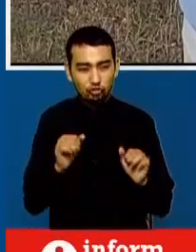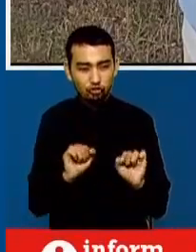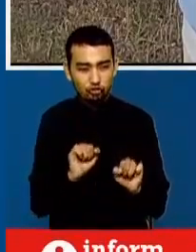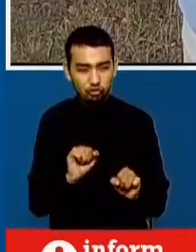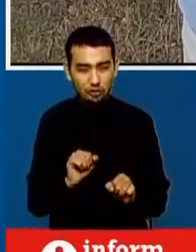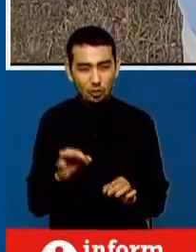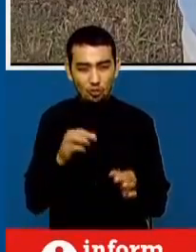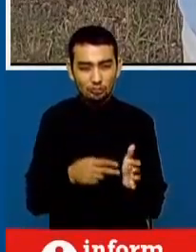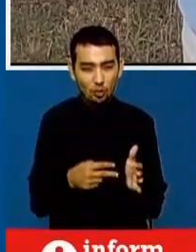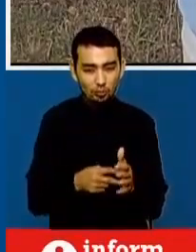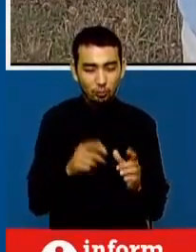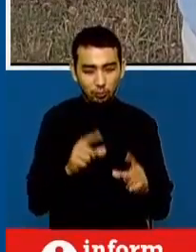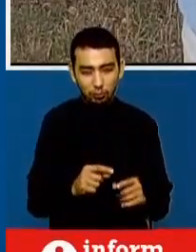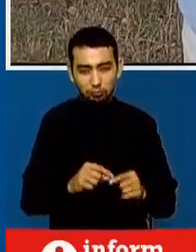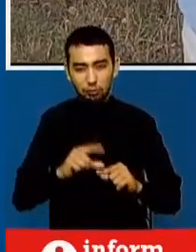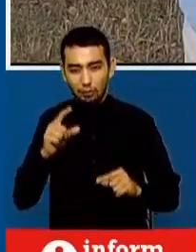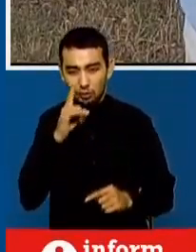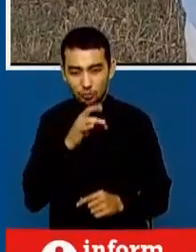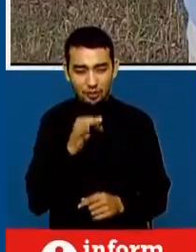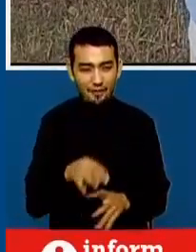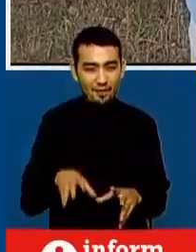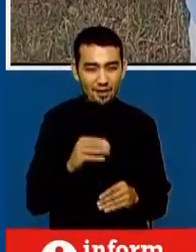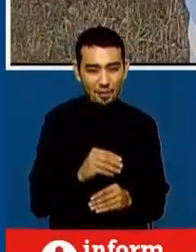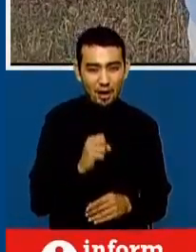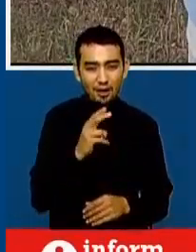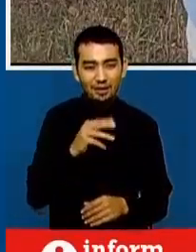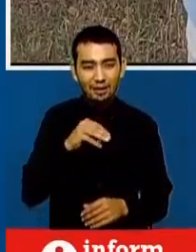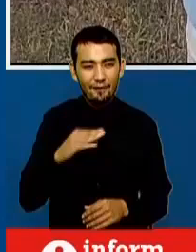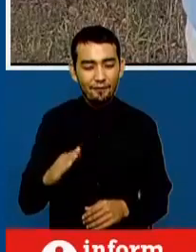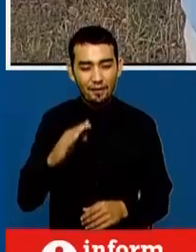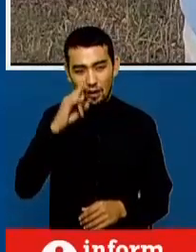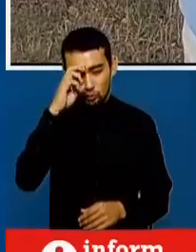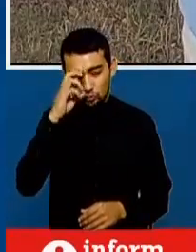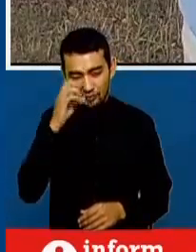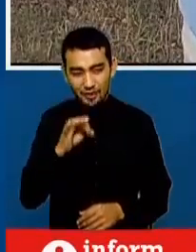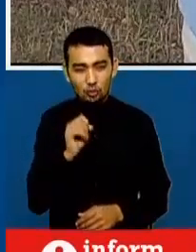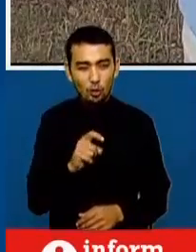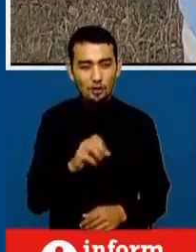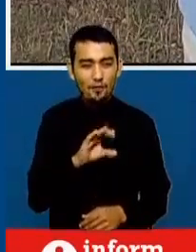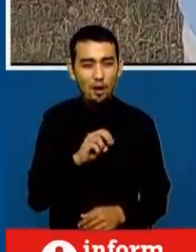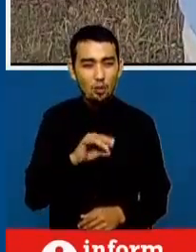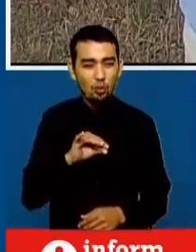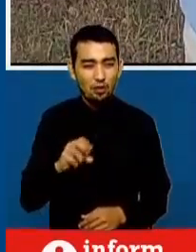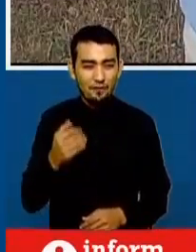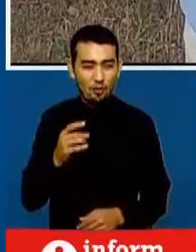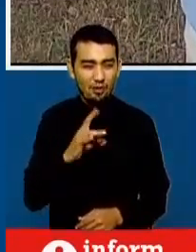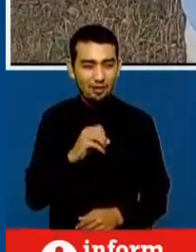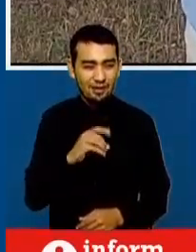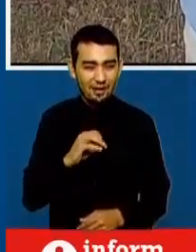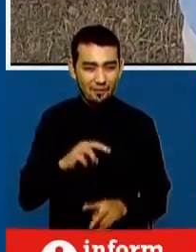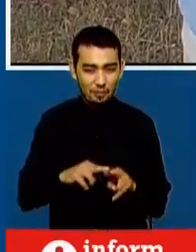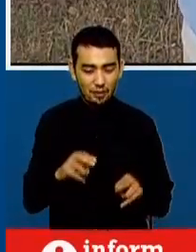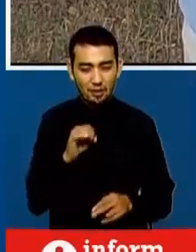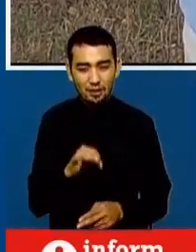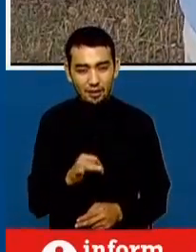колебаний стоимости, да и вообще обеспечен всеми активами государства и золотовалютным резервом. Цифровой тенге, как третья форма